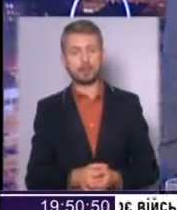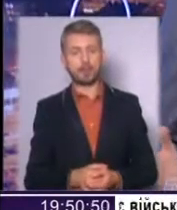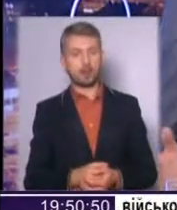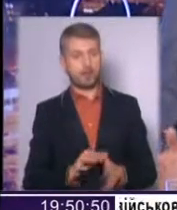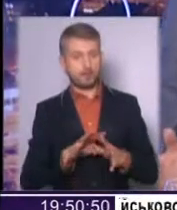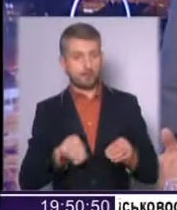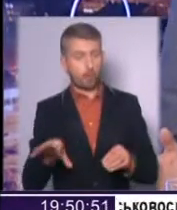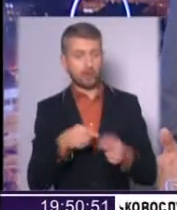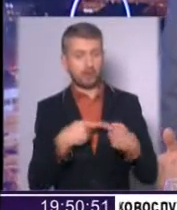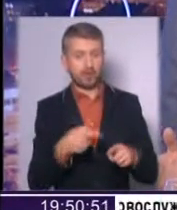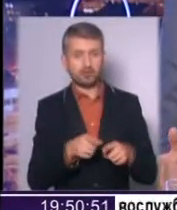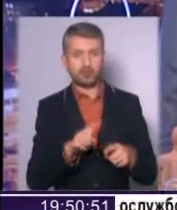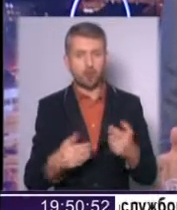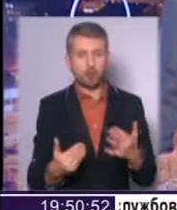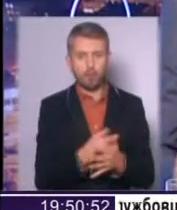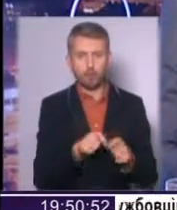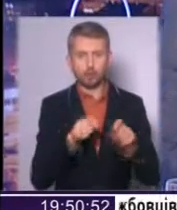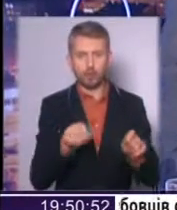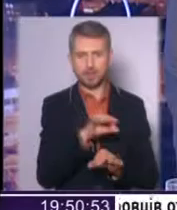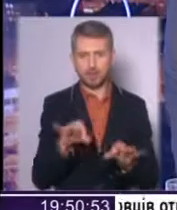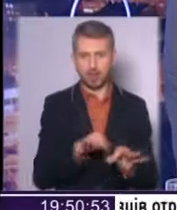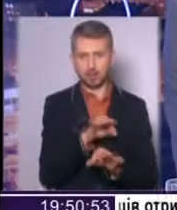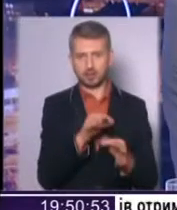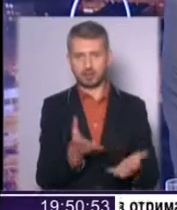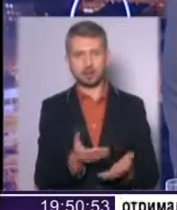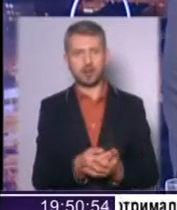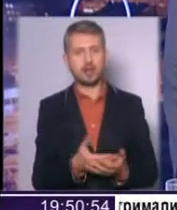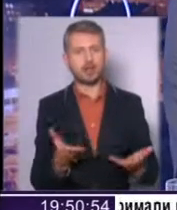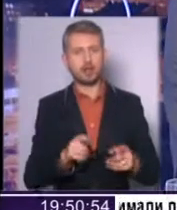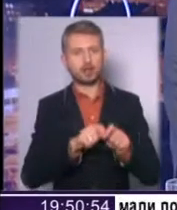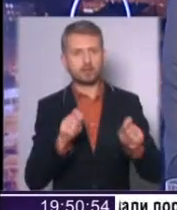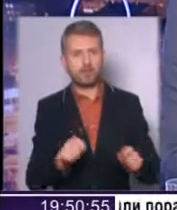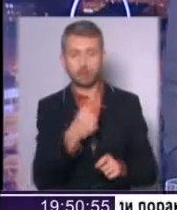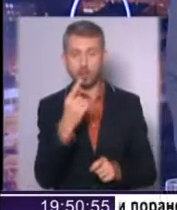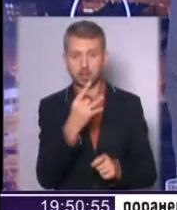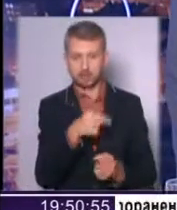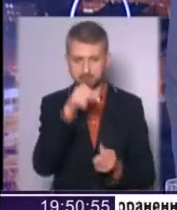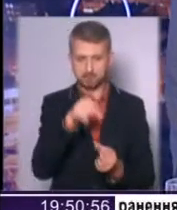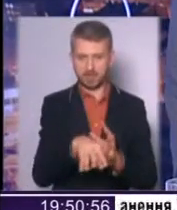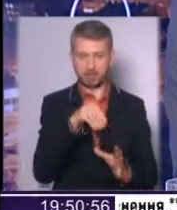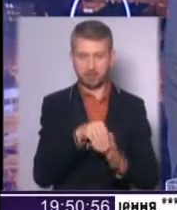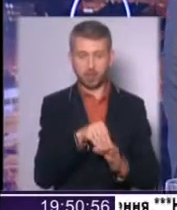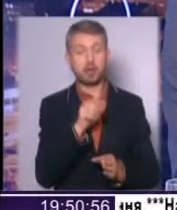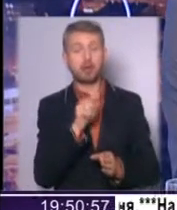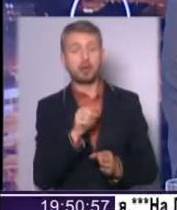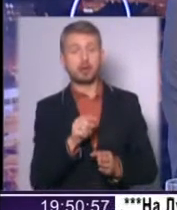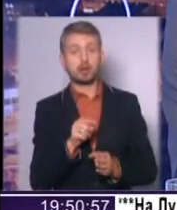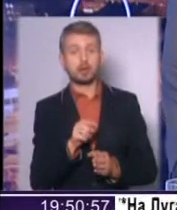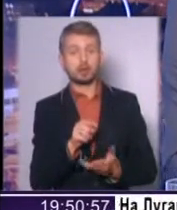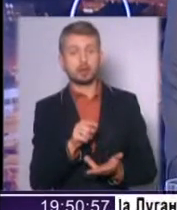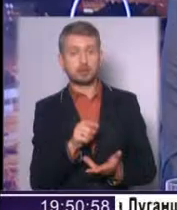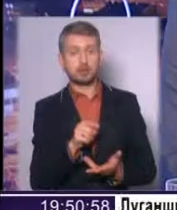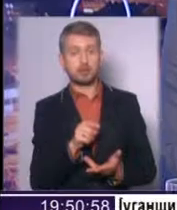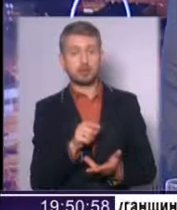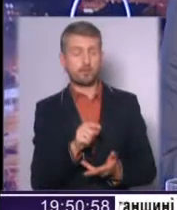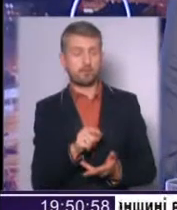2015 році з тих партій, які брали участь в 2010 році, то тільки дві політичні сили взяли участь і в 2015